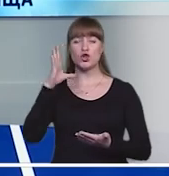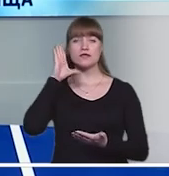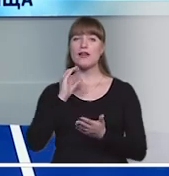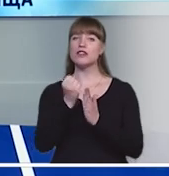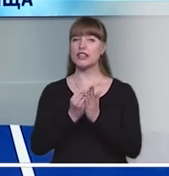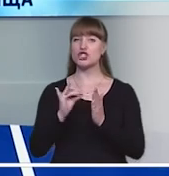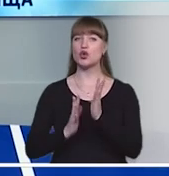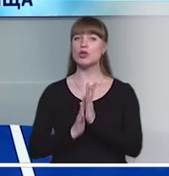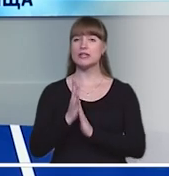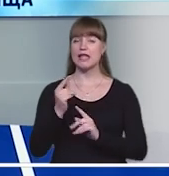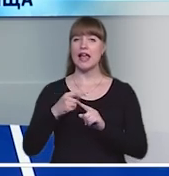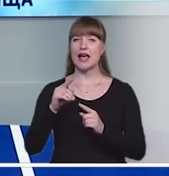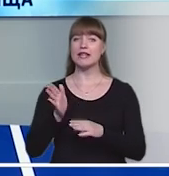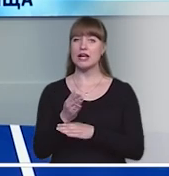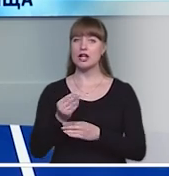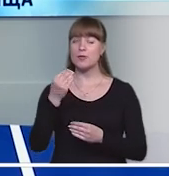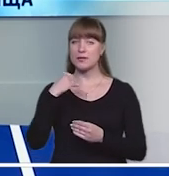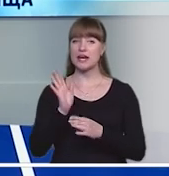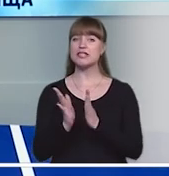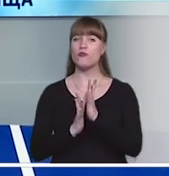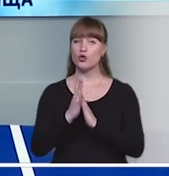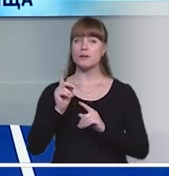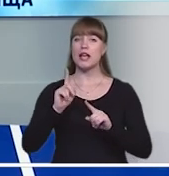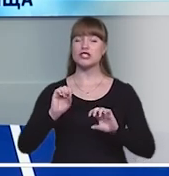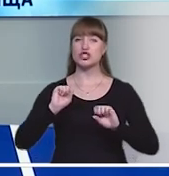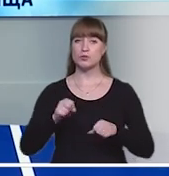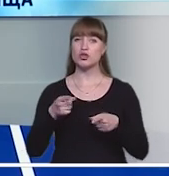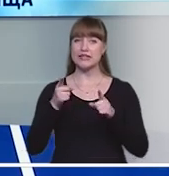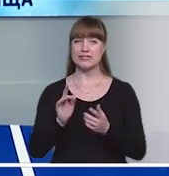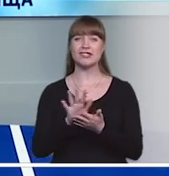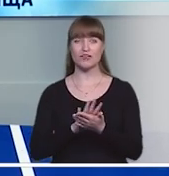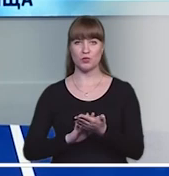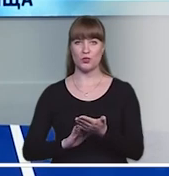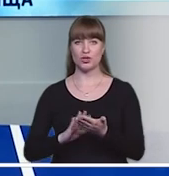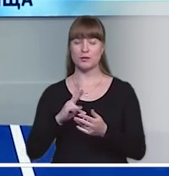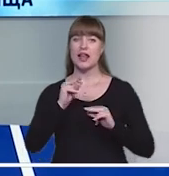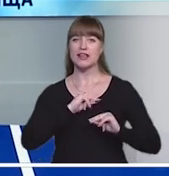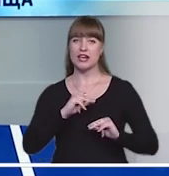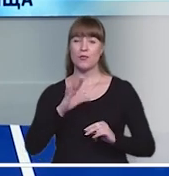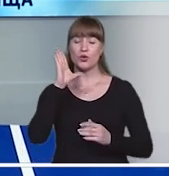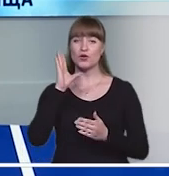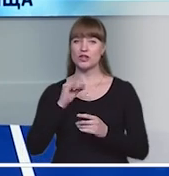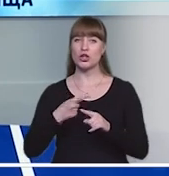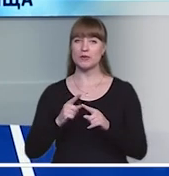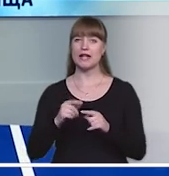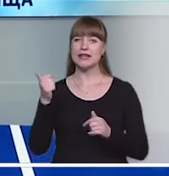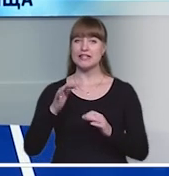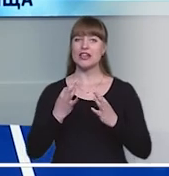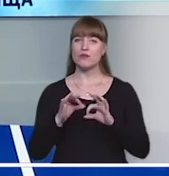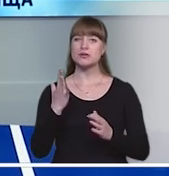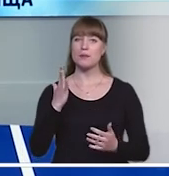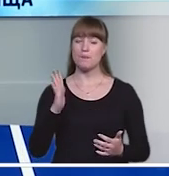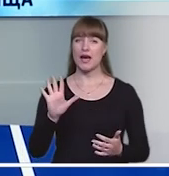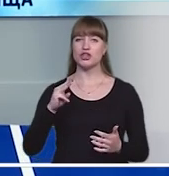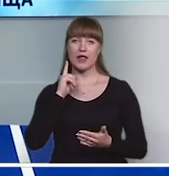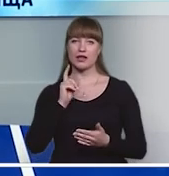водохранилище от зарастания. Эта рыба питается водорослями, а значит, может стать естественным уборщиком. На работу в водоем на этой неделе выпустили 5